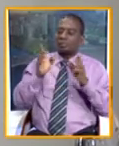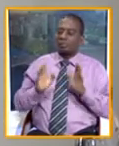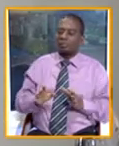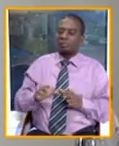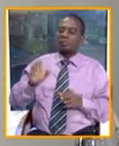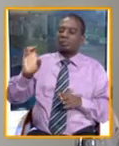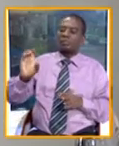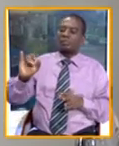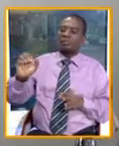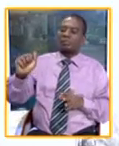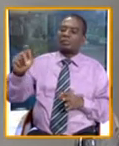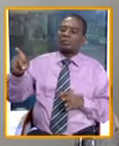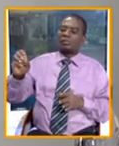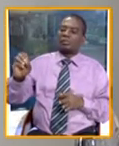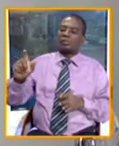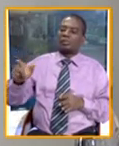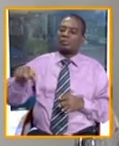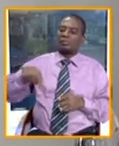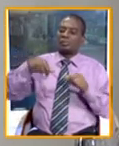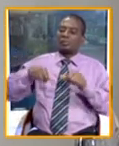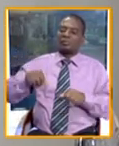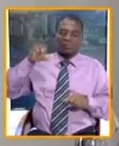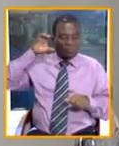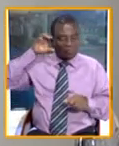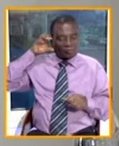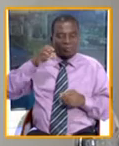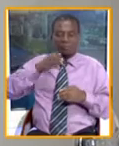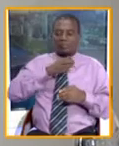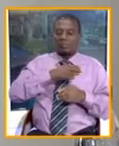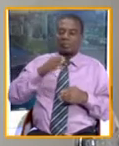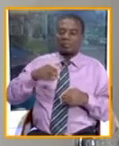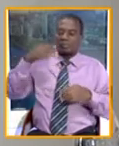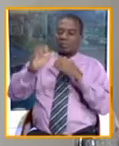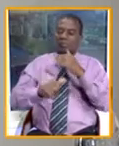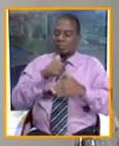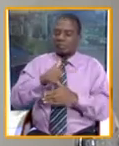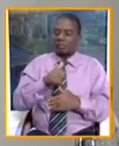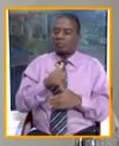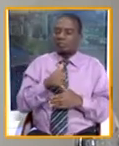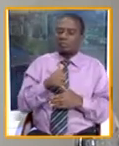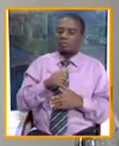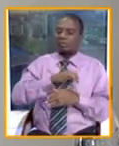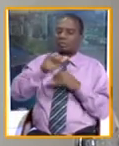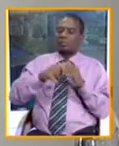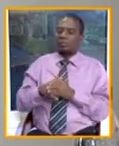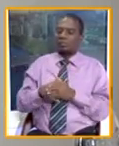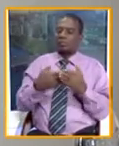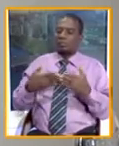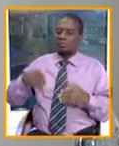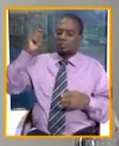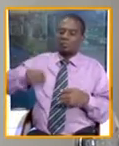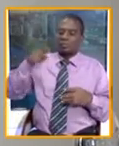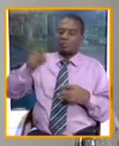CIAPOL. Je reste à l'écoute de l'évolution des événements. Toutes les ressources logistiques, tous les moyens